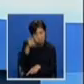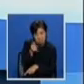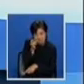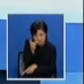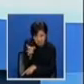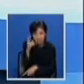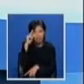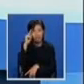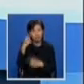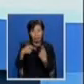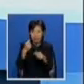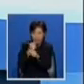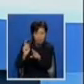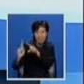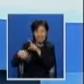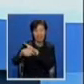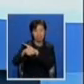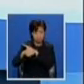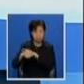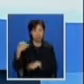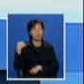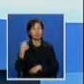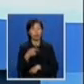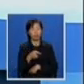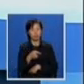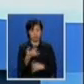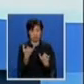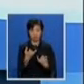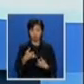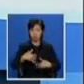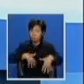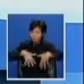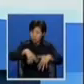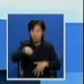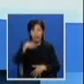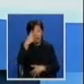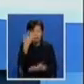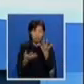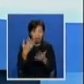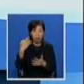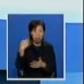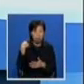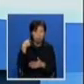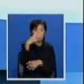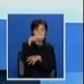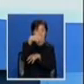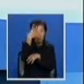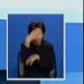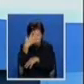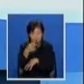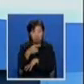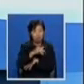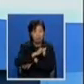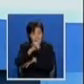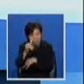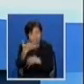ผมต้องย้ำครับว่าพี่น้องประชาชนจะด้วยเหตุผลอะไรก็ตามครับที่ถูกชักจูงไป หรือมีความคิดที่จะเข้ามา